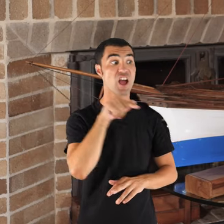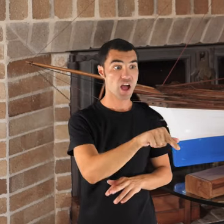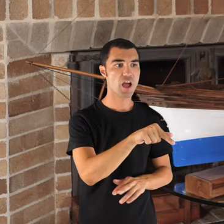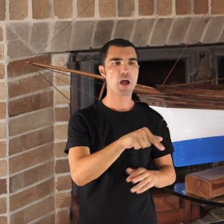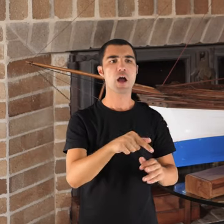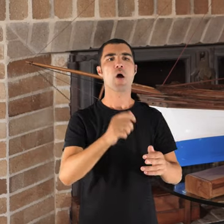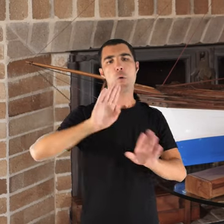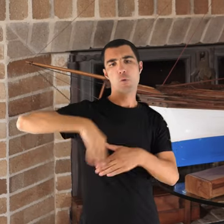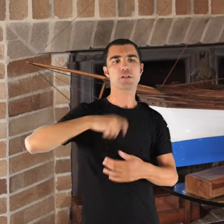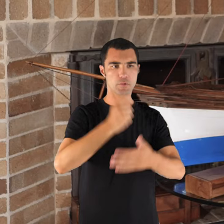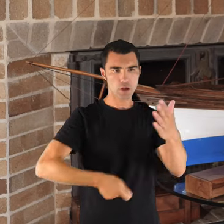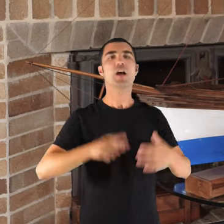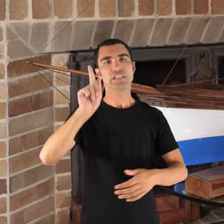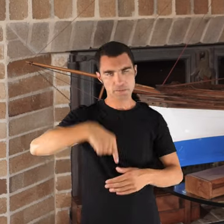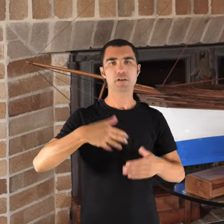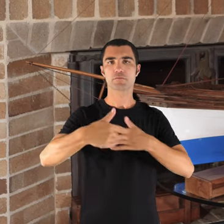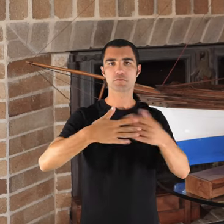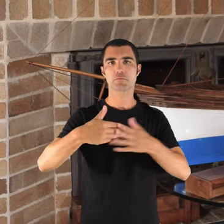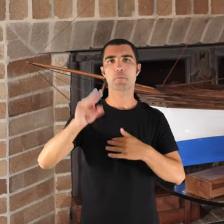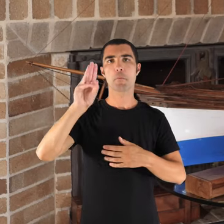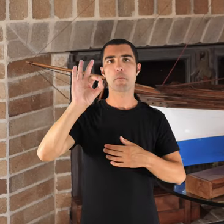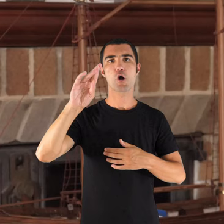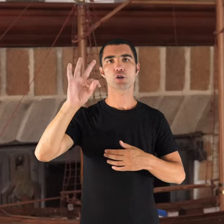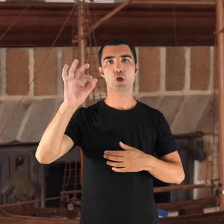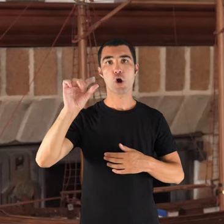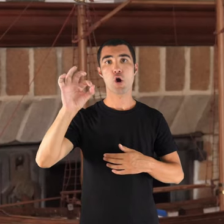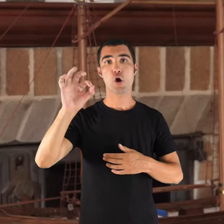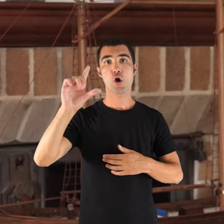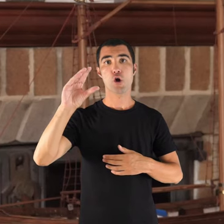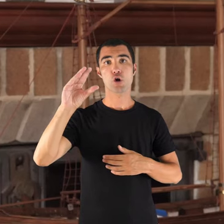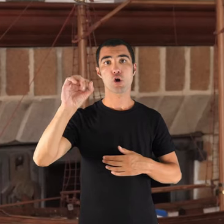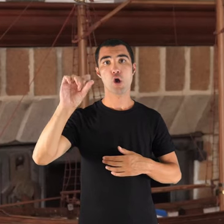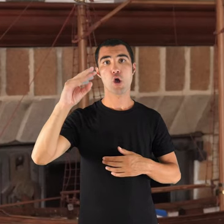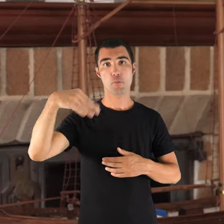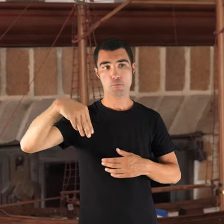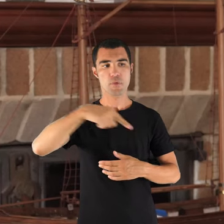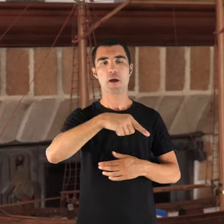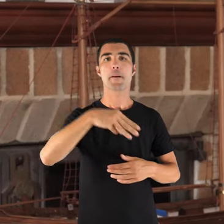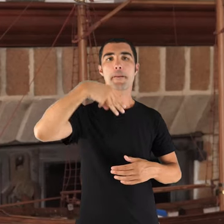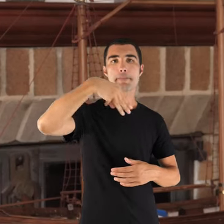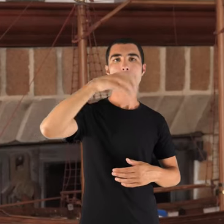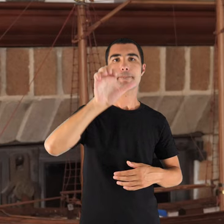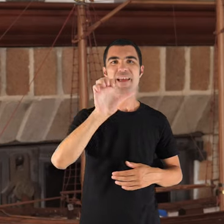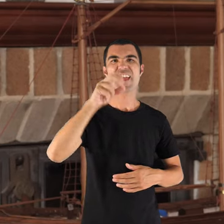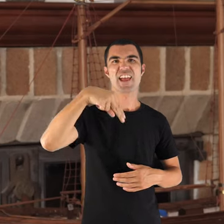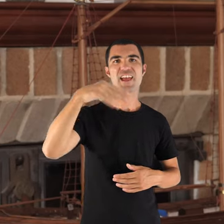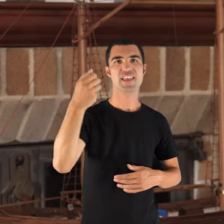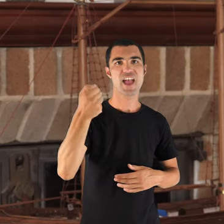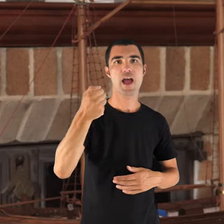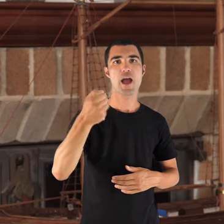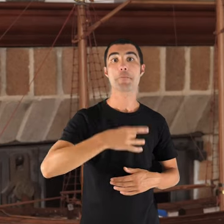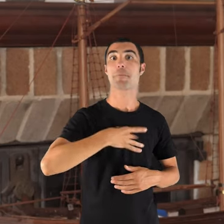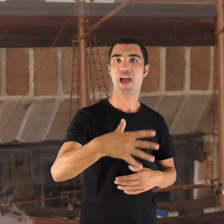Colom, que hi varen posar Penya Blanca. La realitat de qui fèiem feina com a mestre